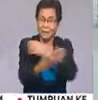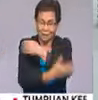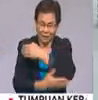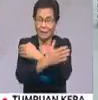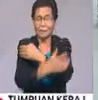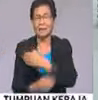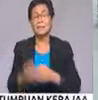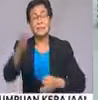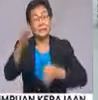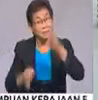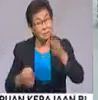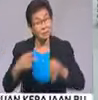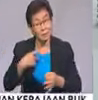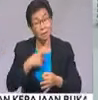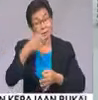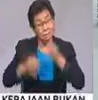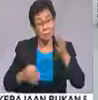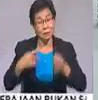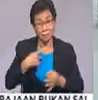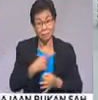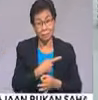dengan kita